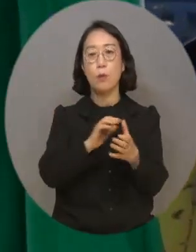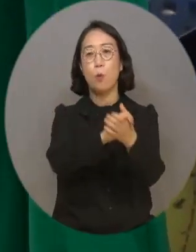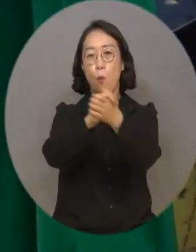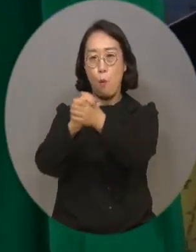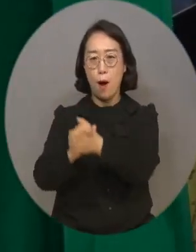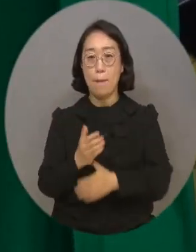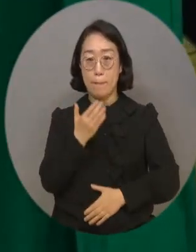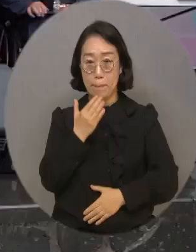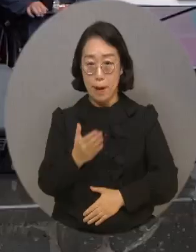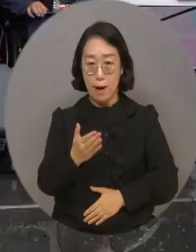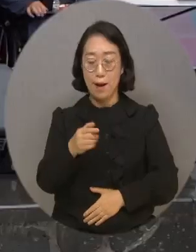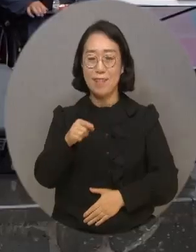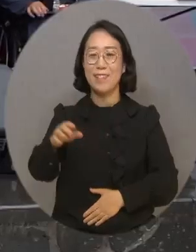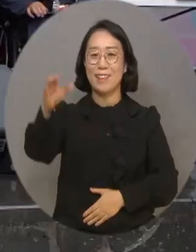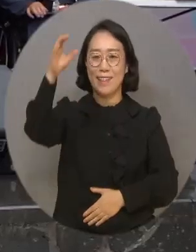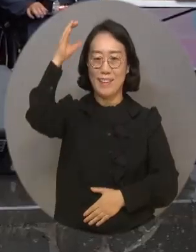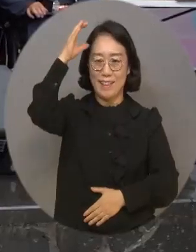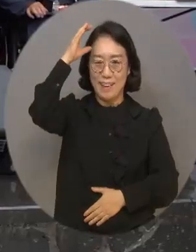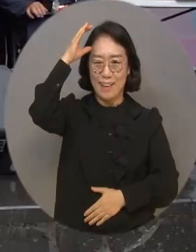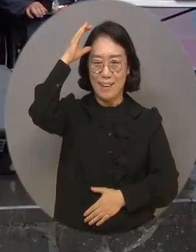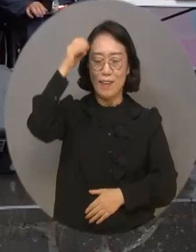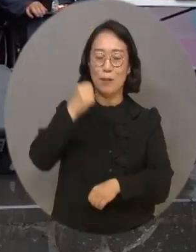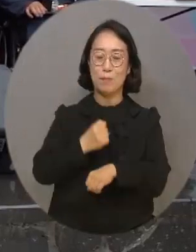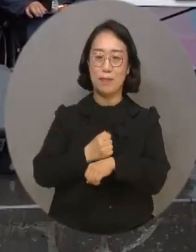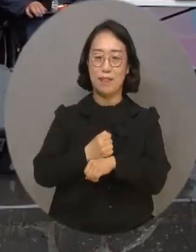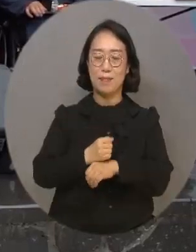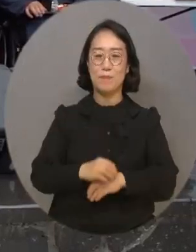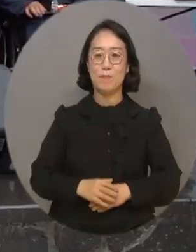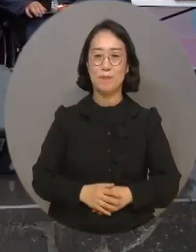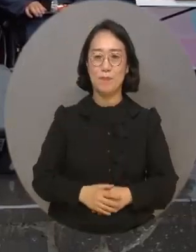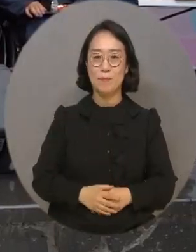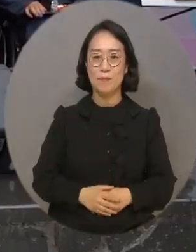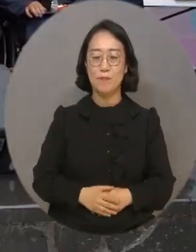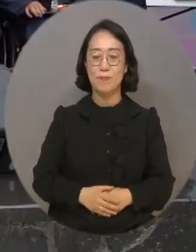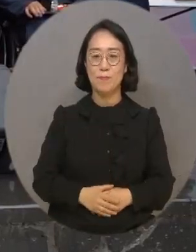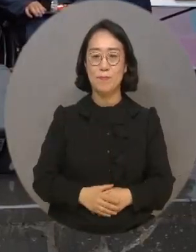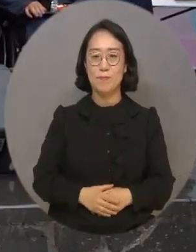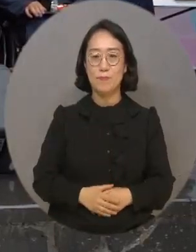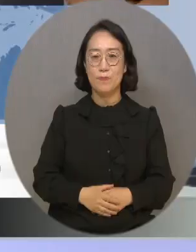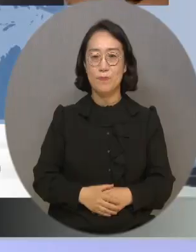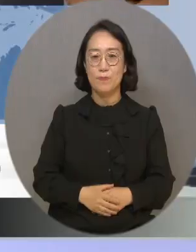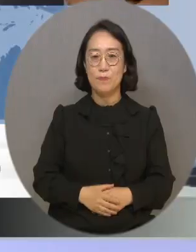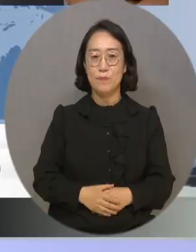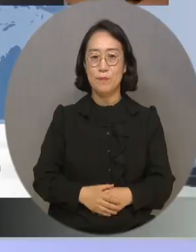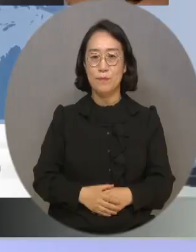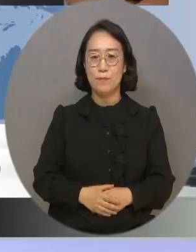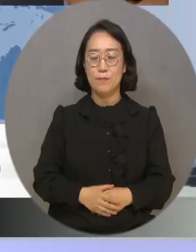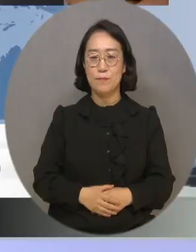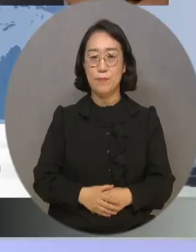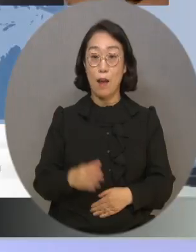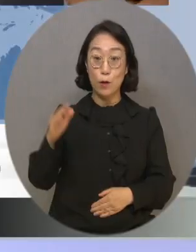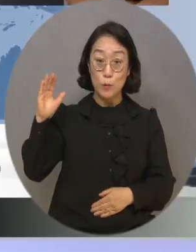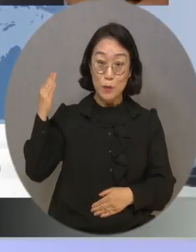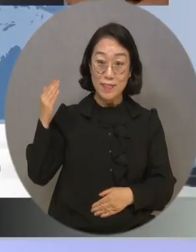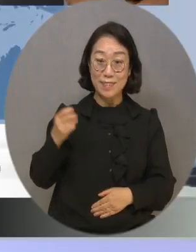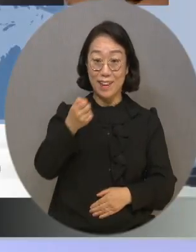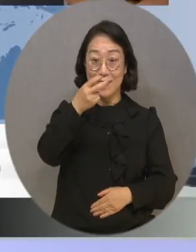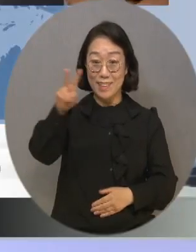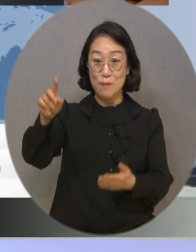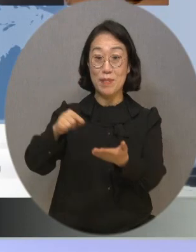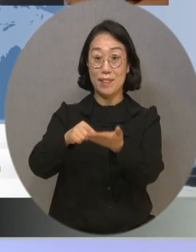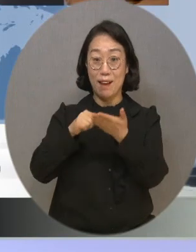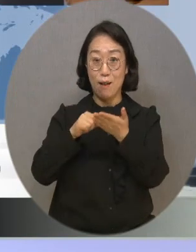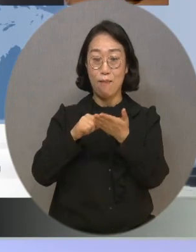될 수 있도록 기대해 봅니다. 복지TV 전북방송 김영재입니다. 얼마 전 인기리에